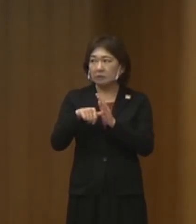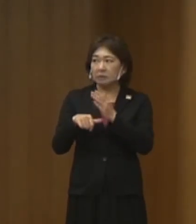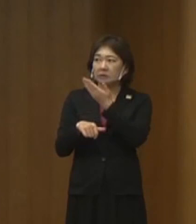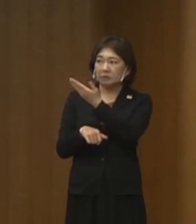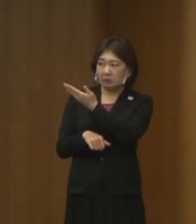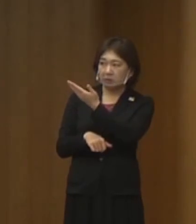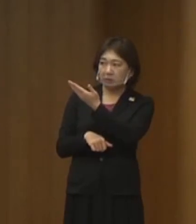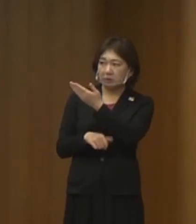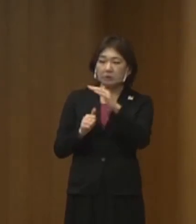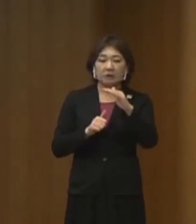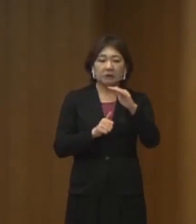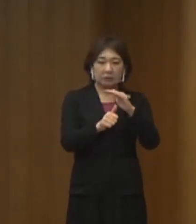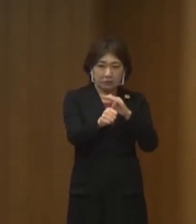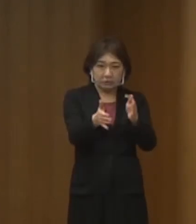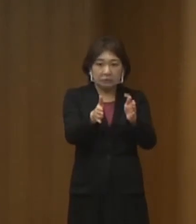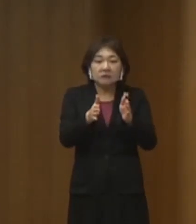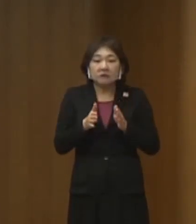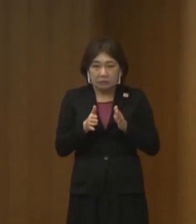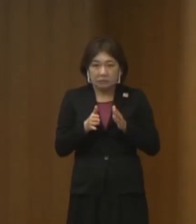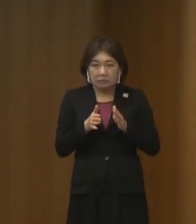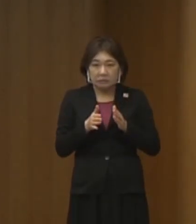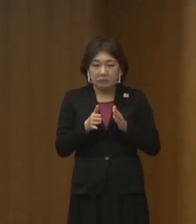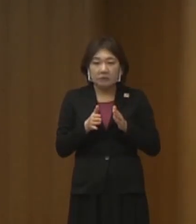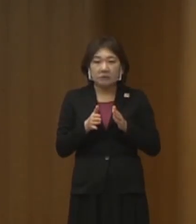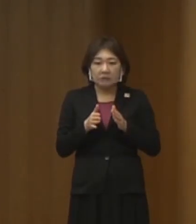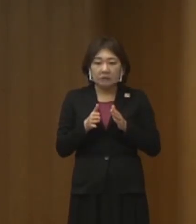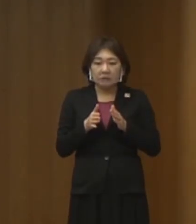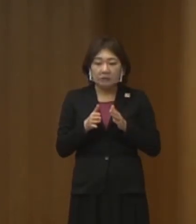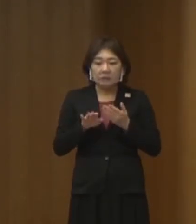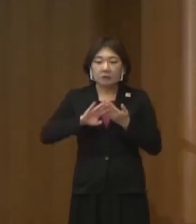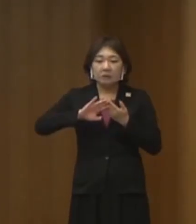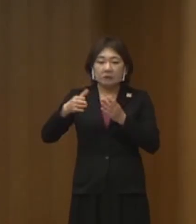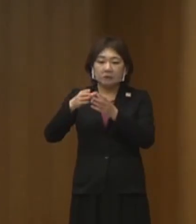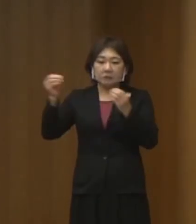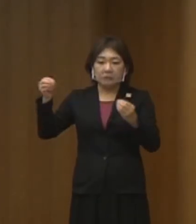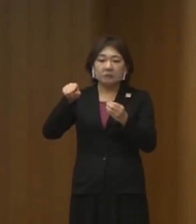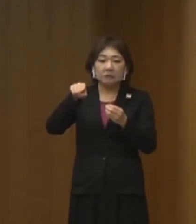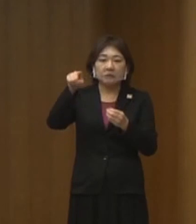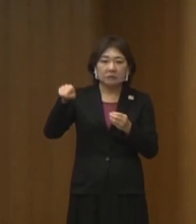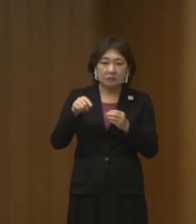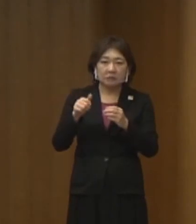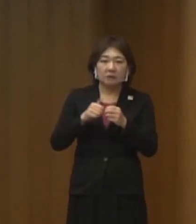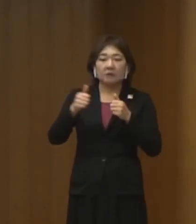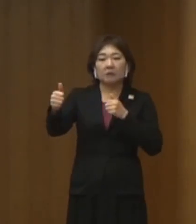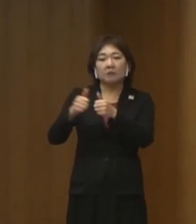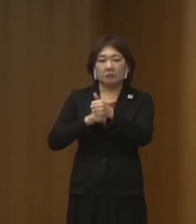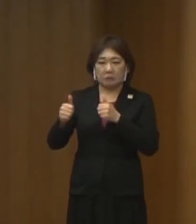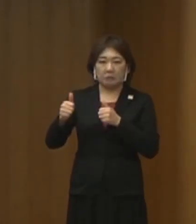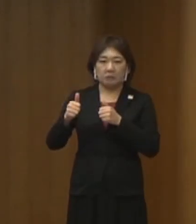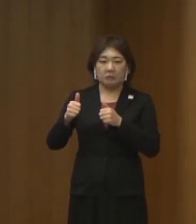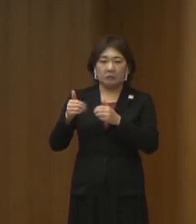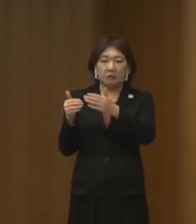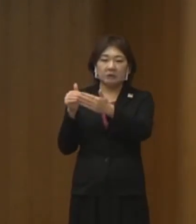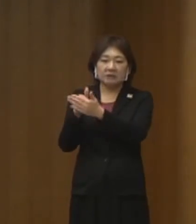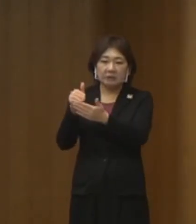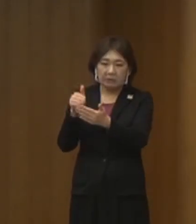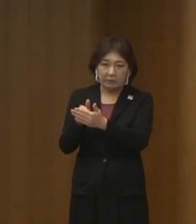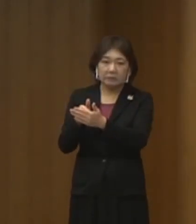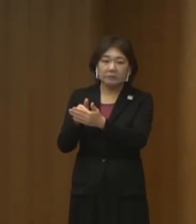外出自粛など、都府県において、行動制限の要請、行動制限の要請がある地域